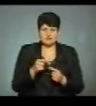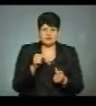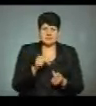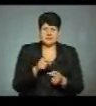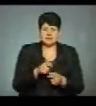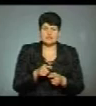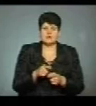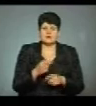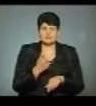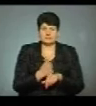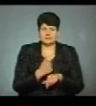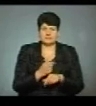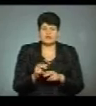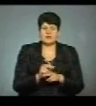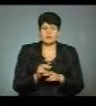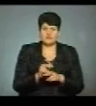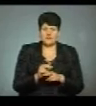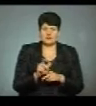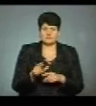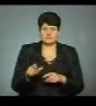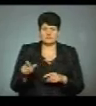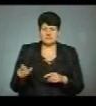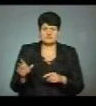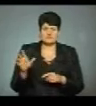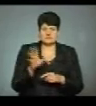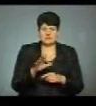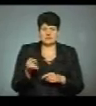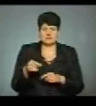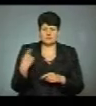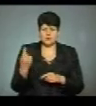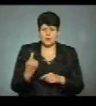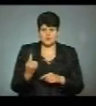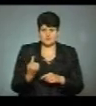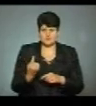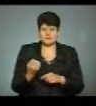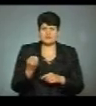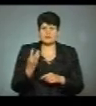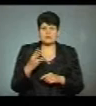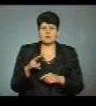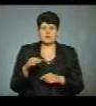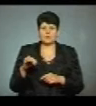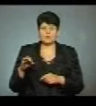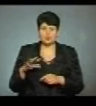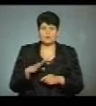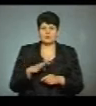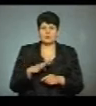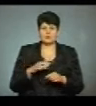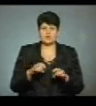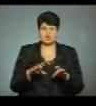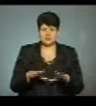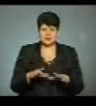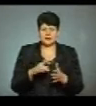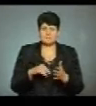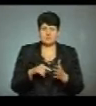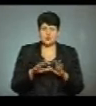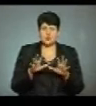також госпітальними базами для лікування пацієнтів з усієї Тернопільської області. 13 лютого було рішення